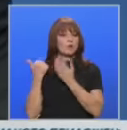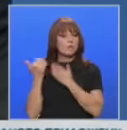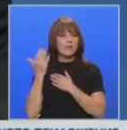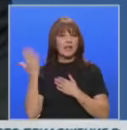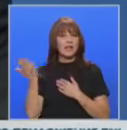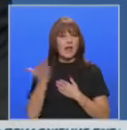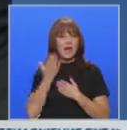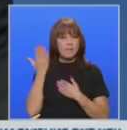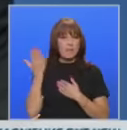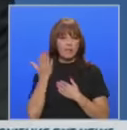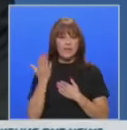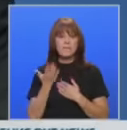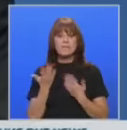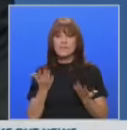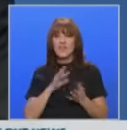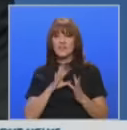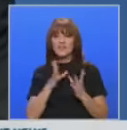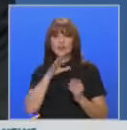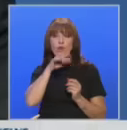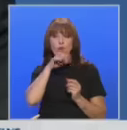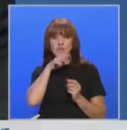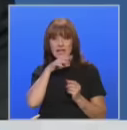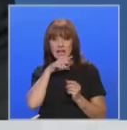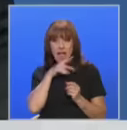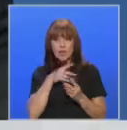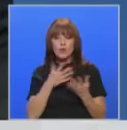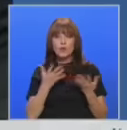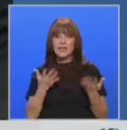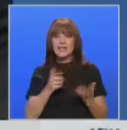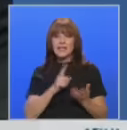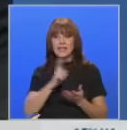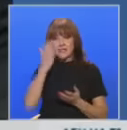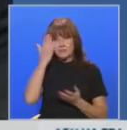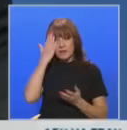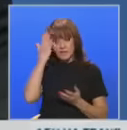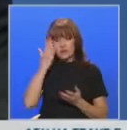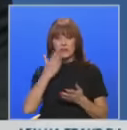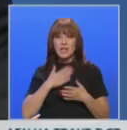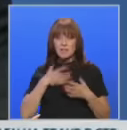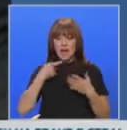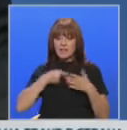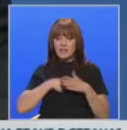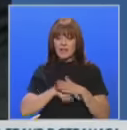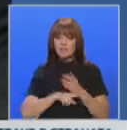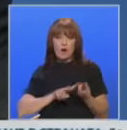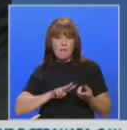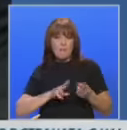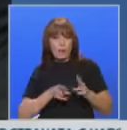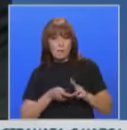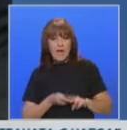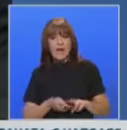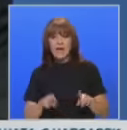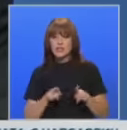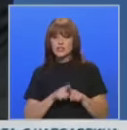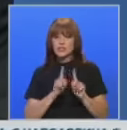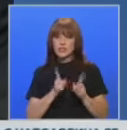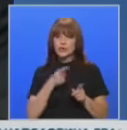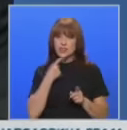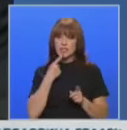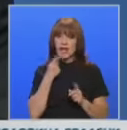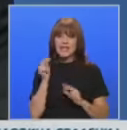финансова архитектура е остаряла, дисфункционална и несправедлива. Тя се нуждае от дълбока структурна реформа. Същото може да се каже